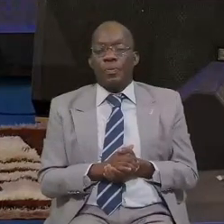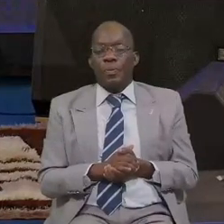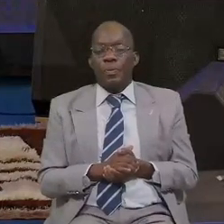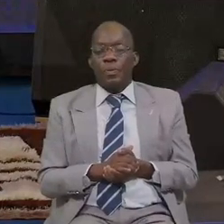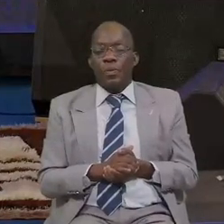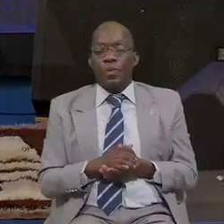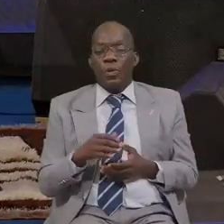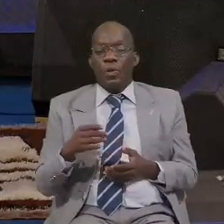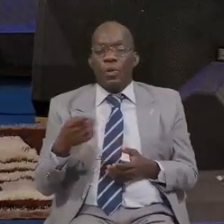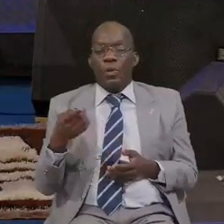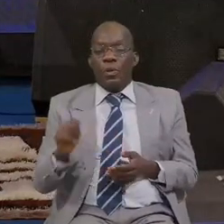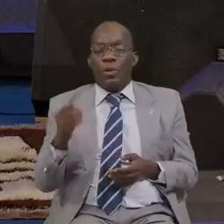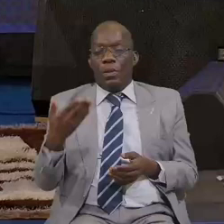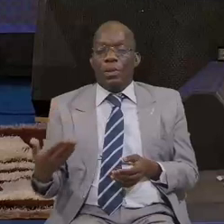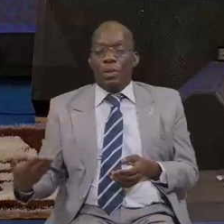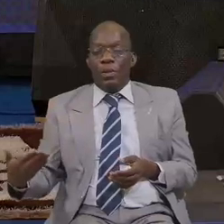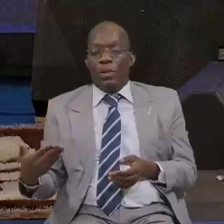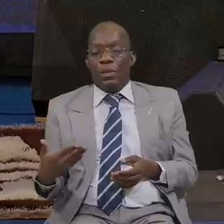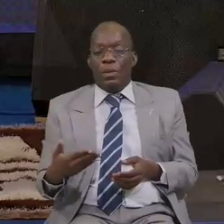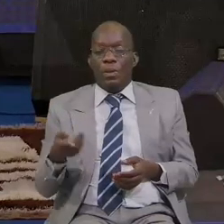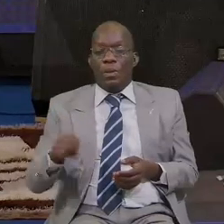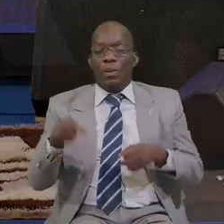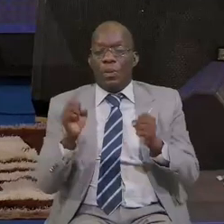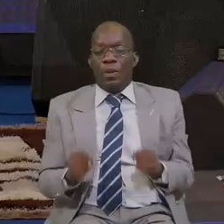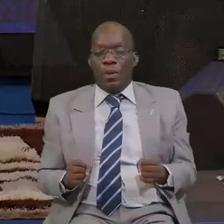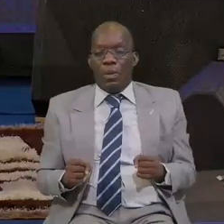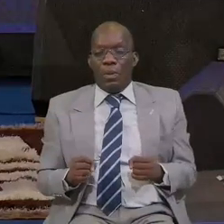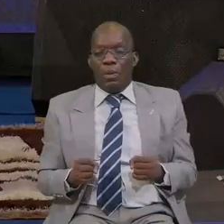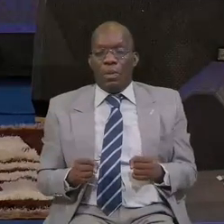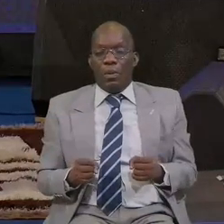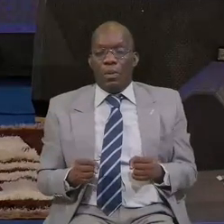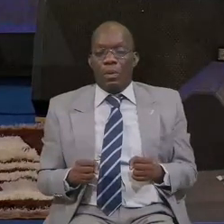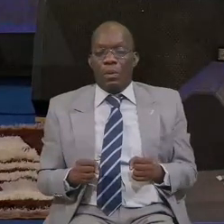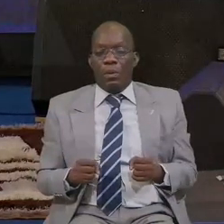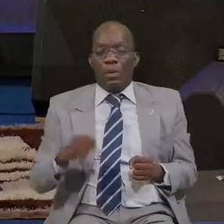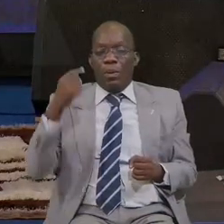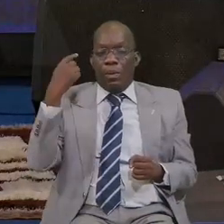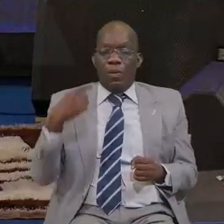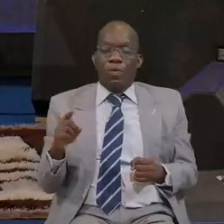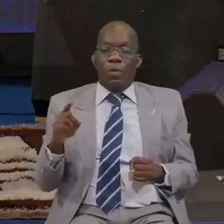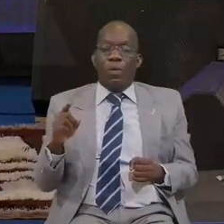Des choses. La puissance. Pour des exploits.